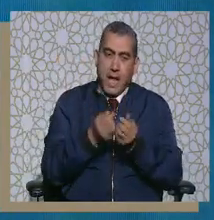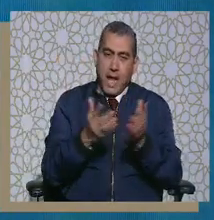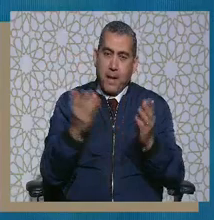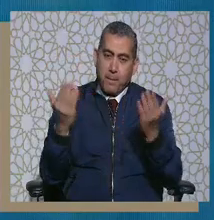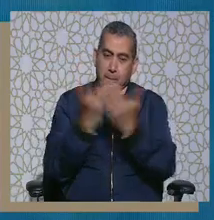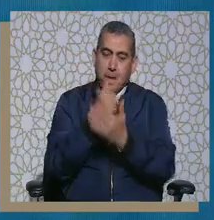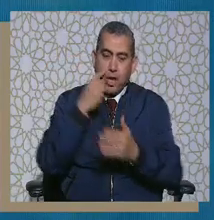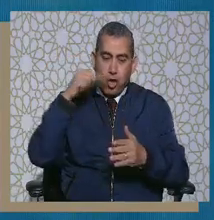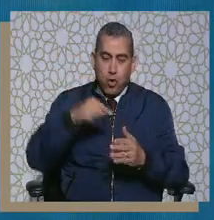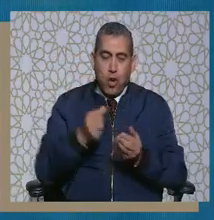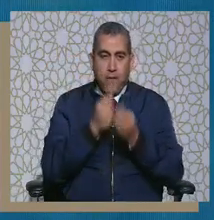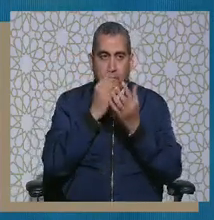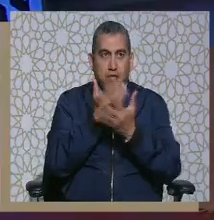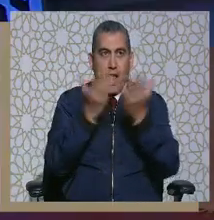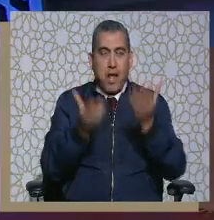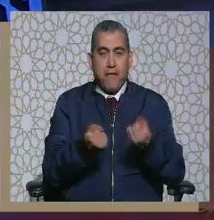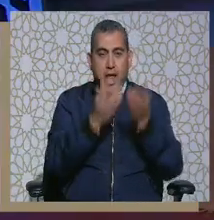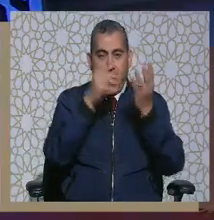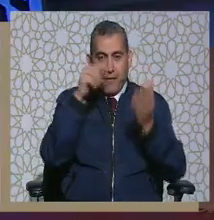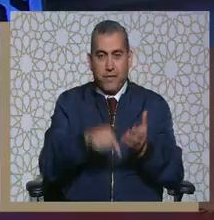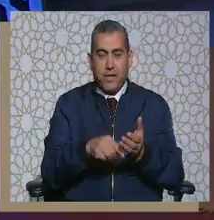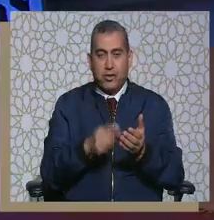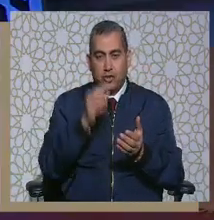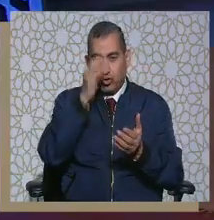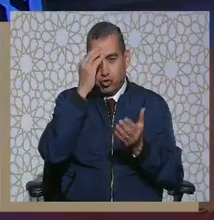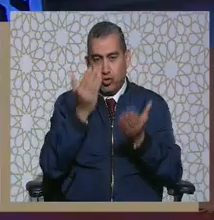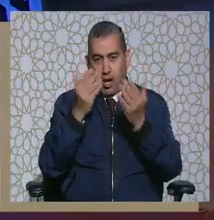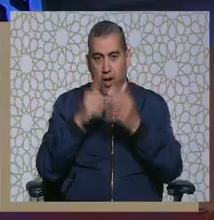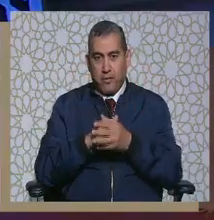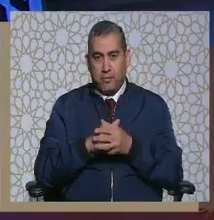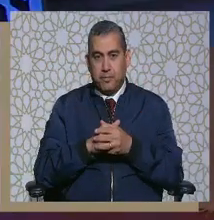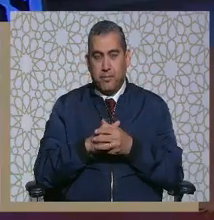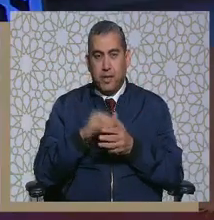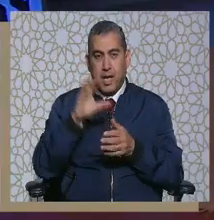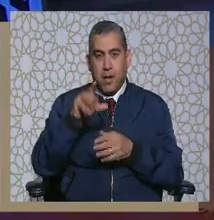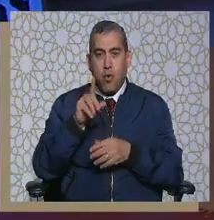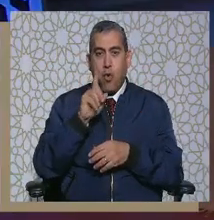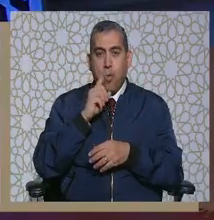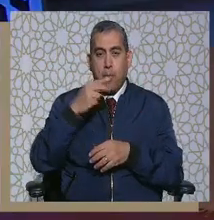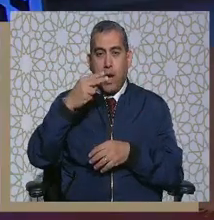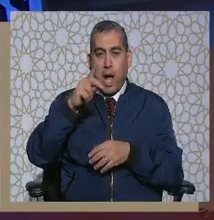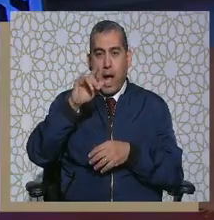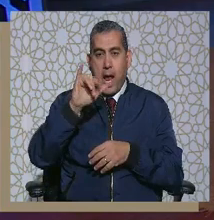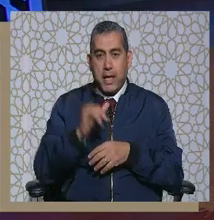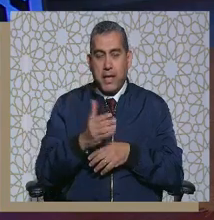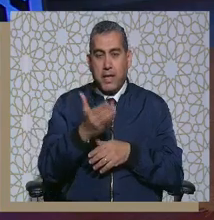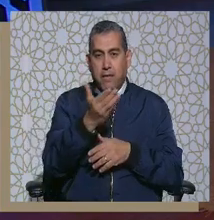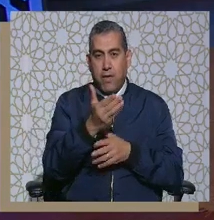في الدنيا والاخره ان شاء الله نعم السيده ام علي